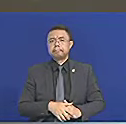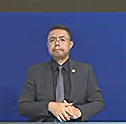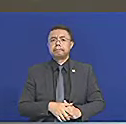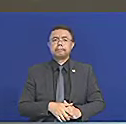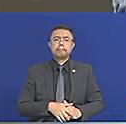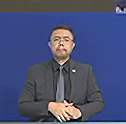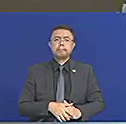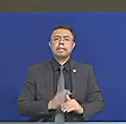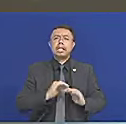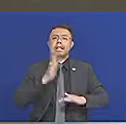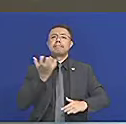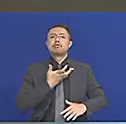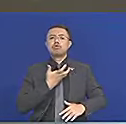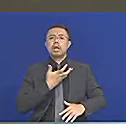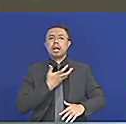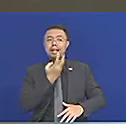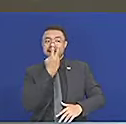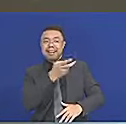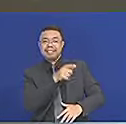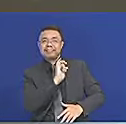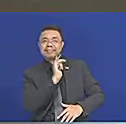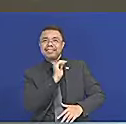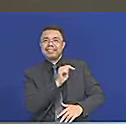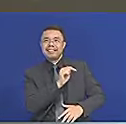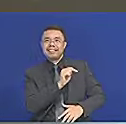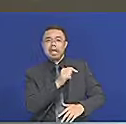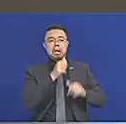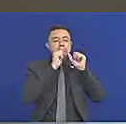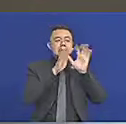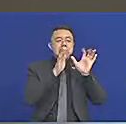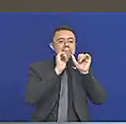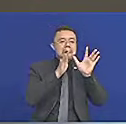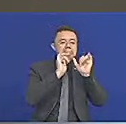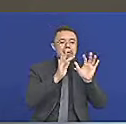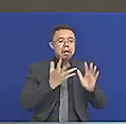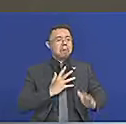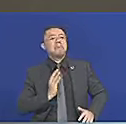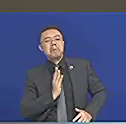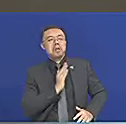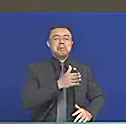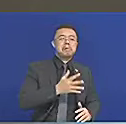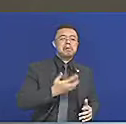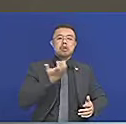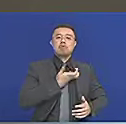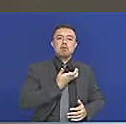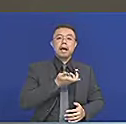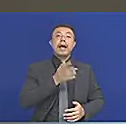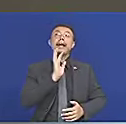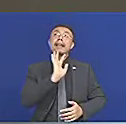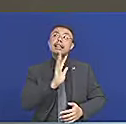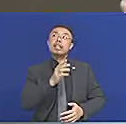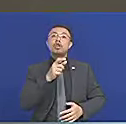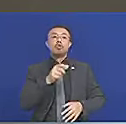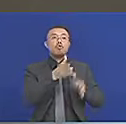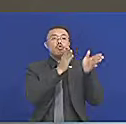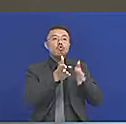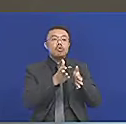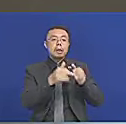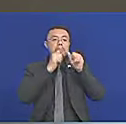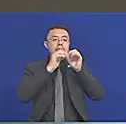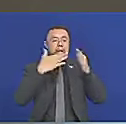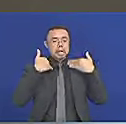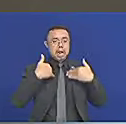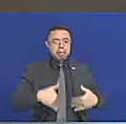Lebih suka itu yang begitu, yang berkat-berkat itu. Nanti urusannya hanya berkat